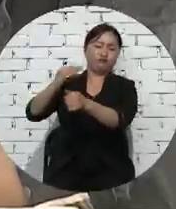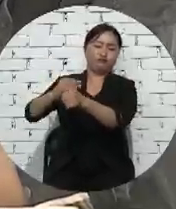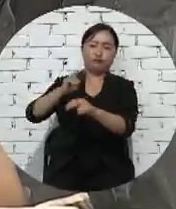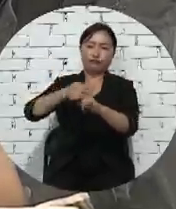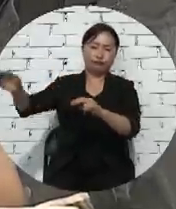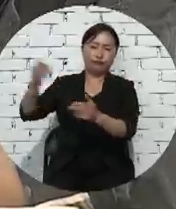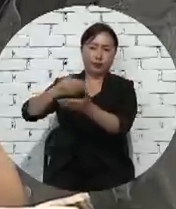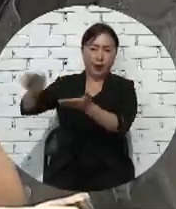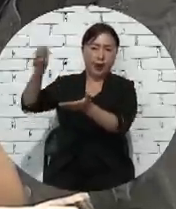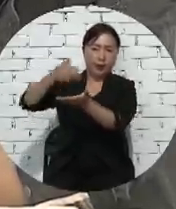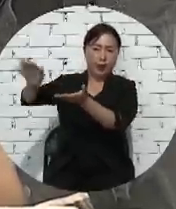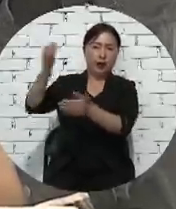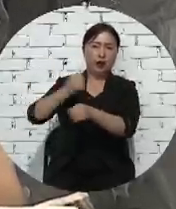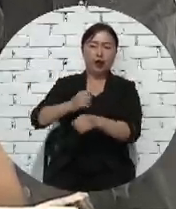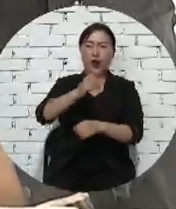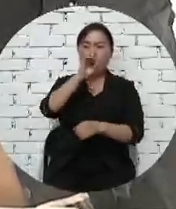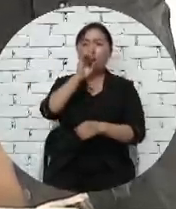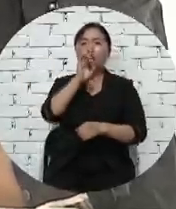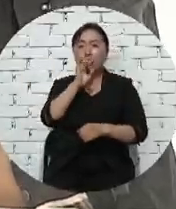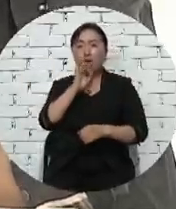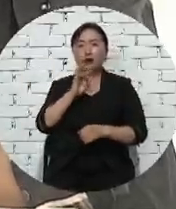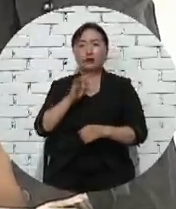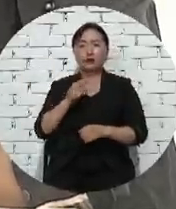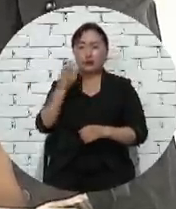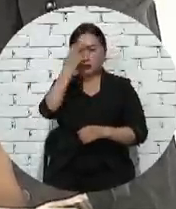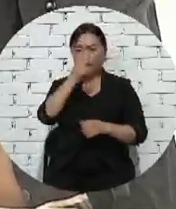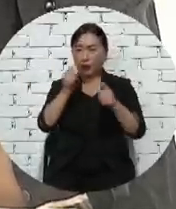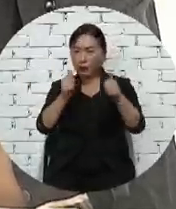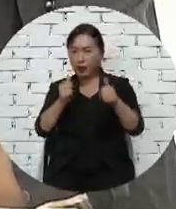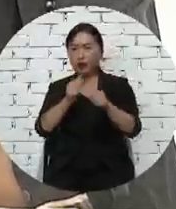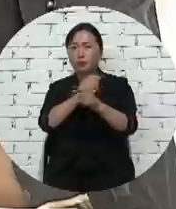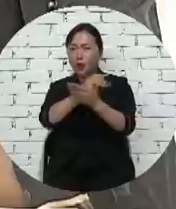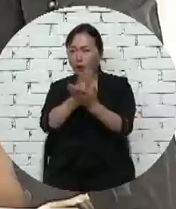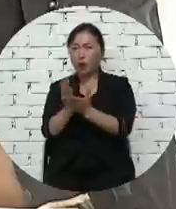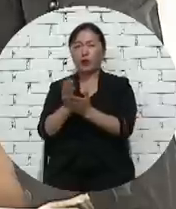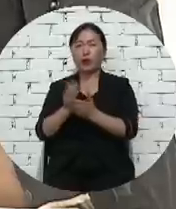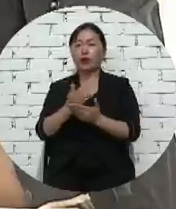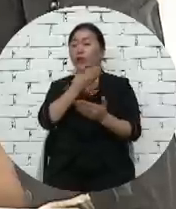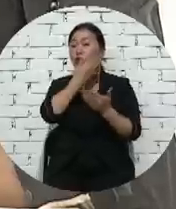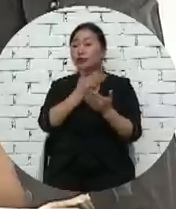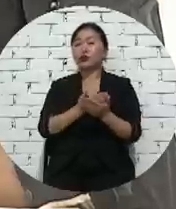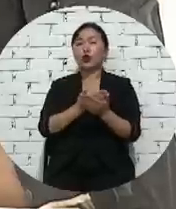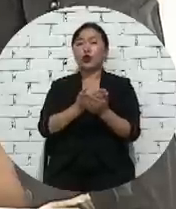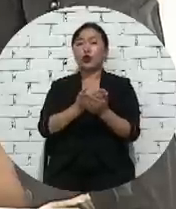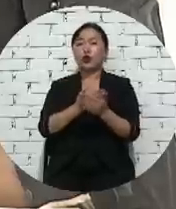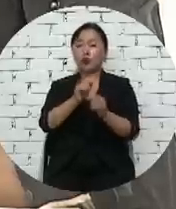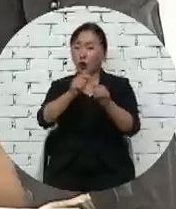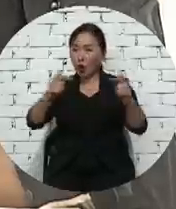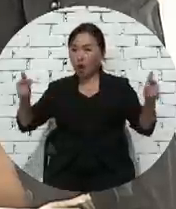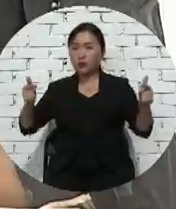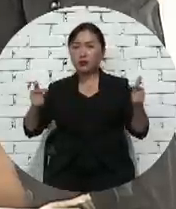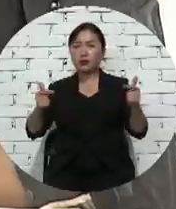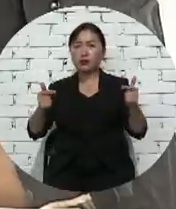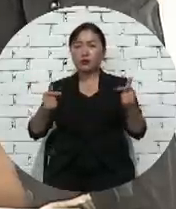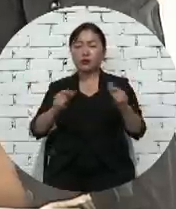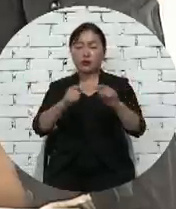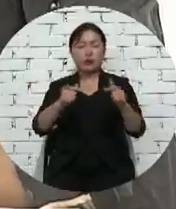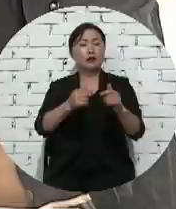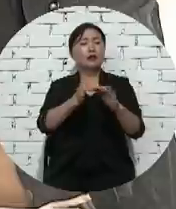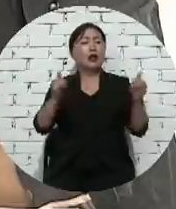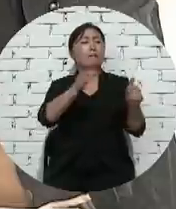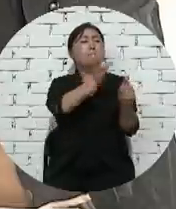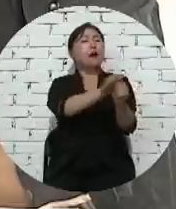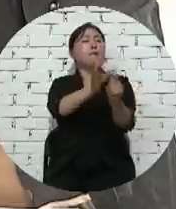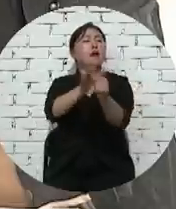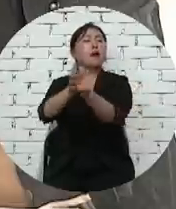또 중앙지검이라든지 이런 주요 포스트에 있는 그 주요 수사 공판과 관련해서 배치해놨던